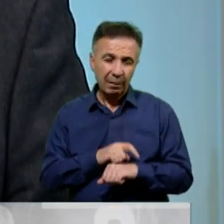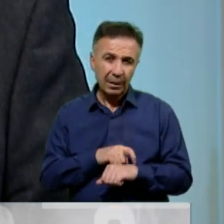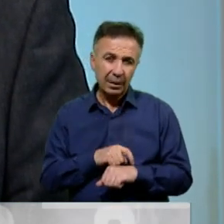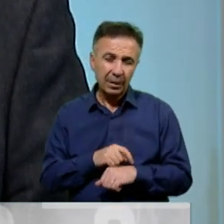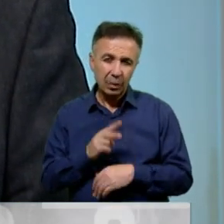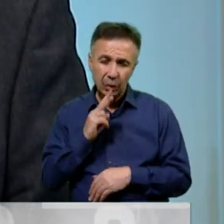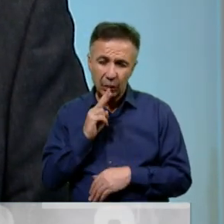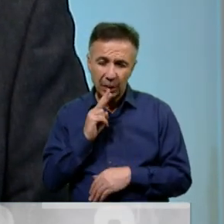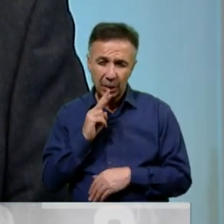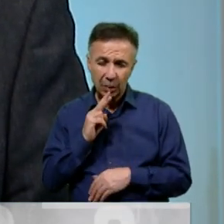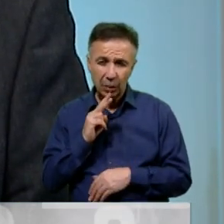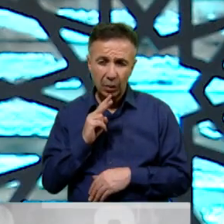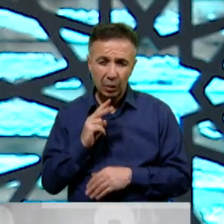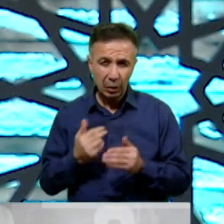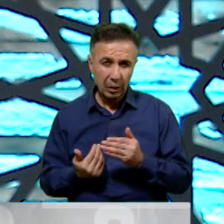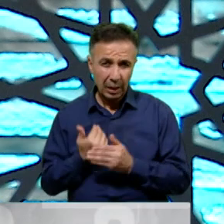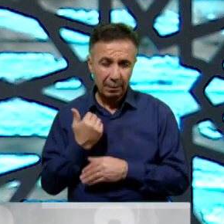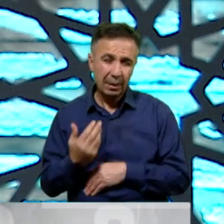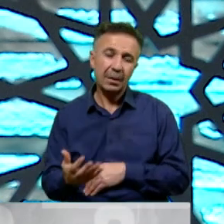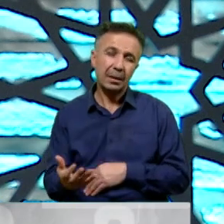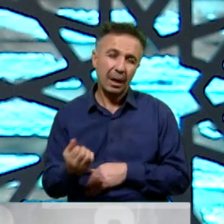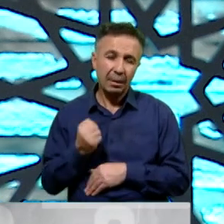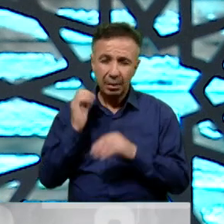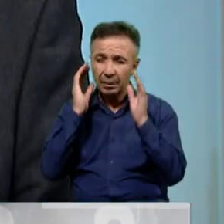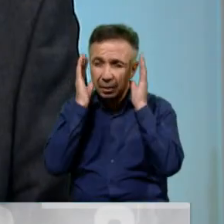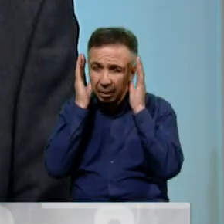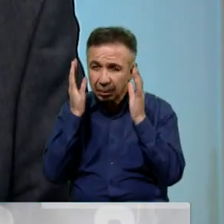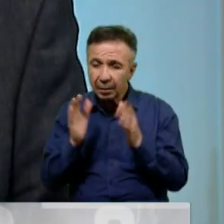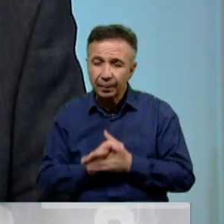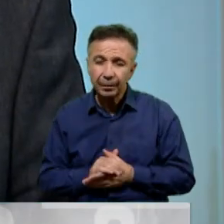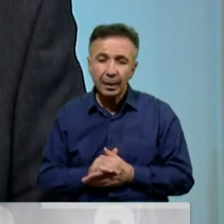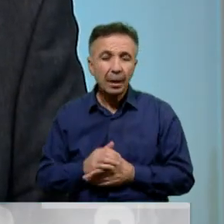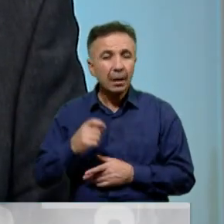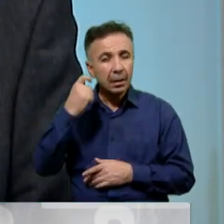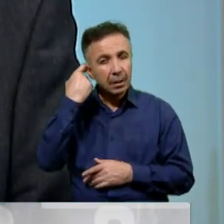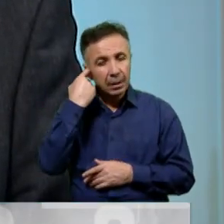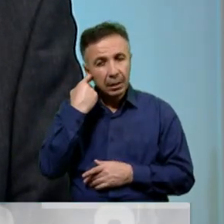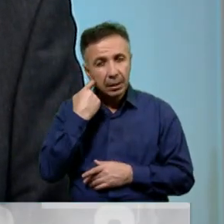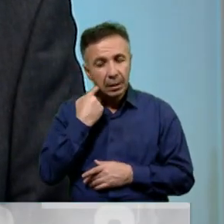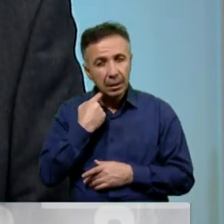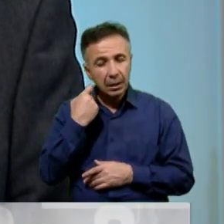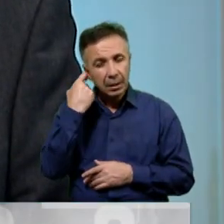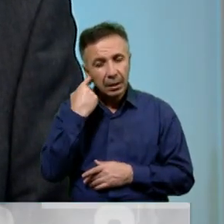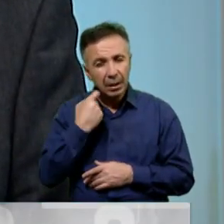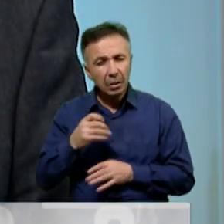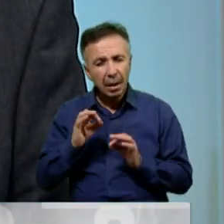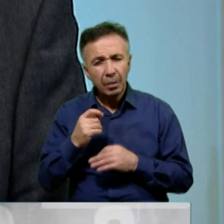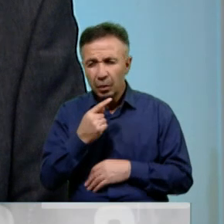kılmayı tavsiye ediyoruz. Ola ki durur falan diye mi? Yani tıraş oluyor mesela, yüzünde devamlı kanama